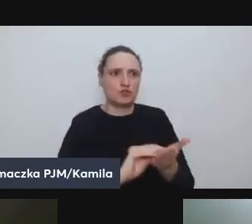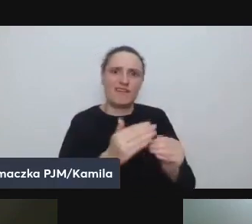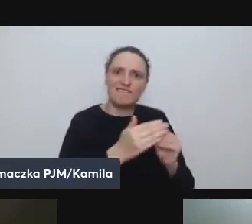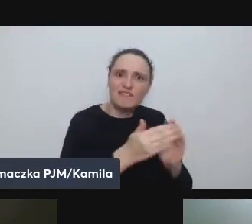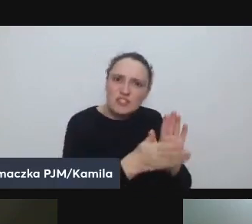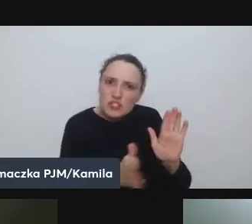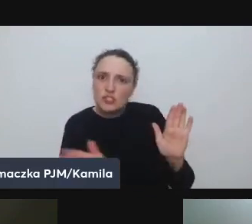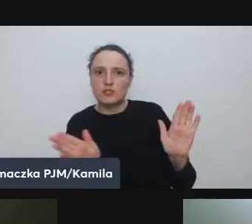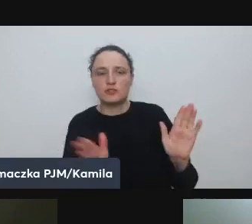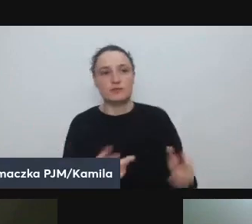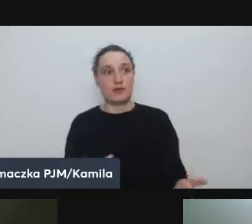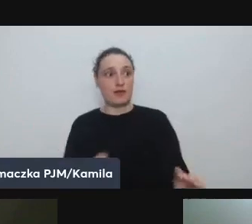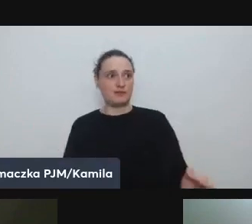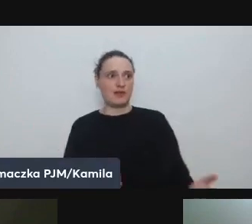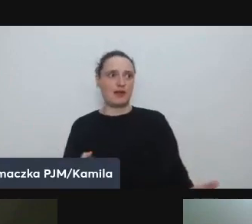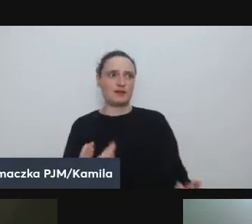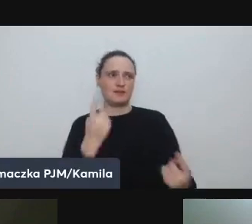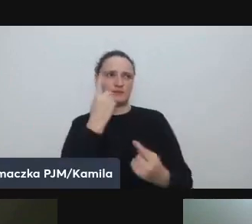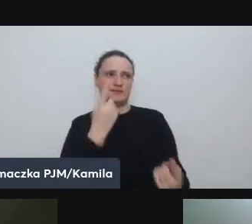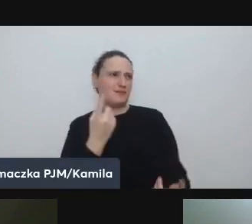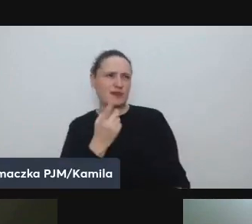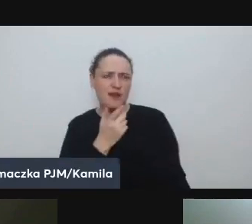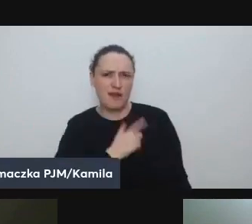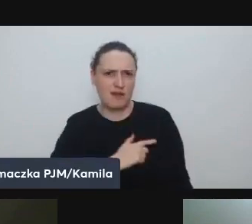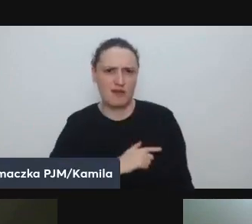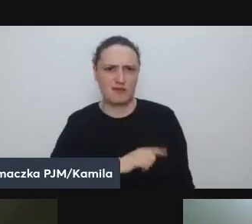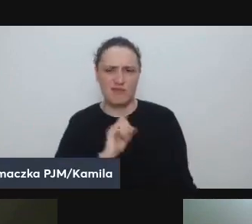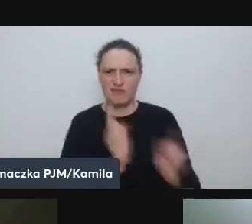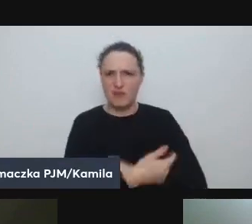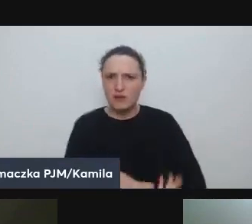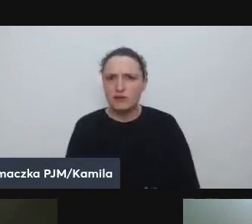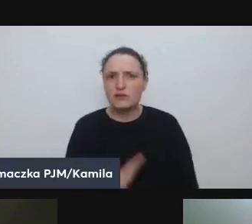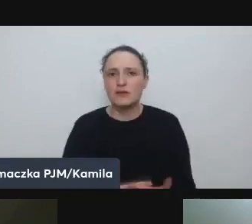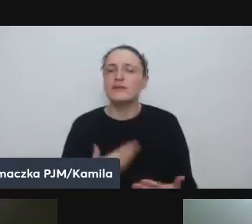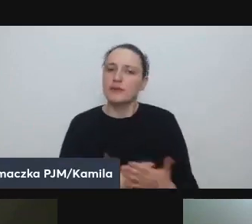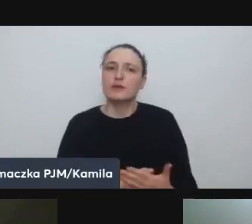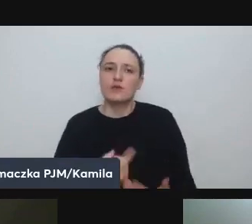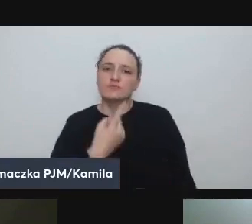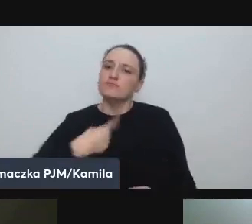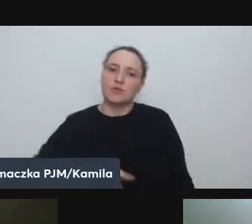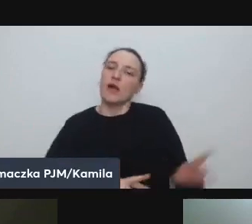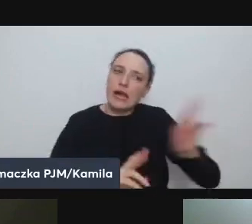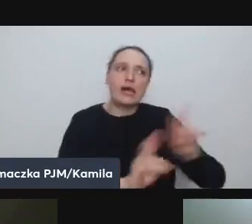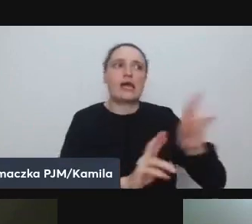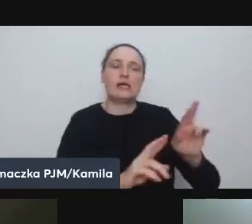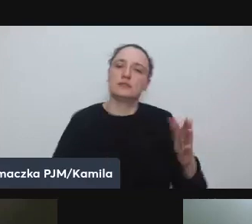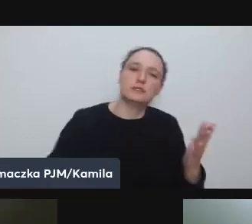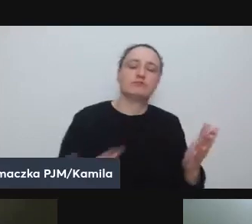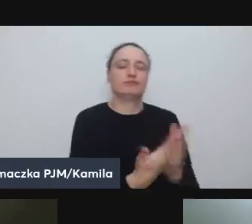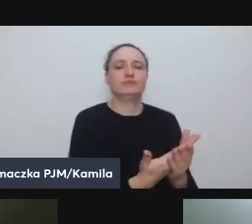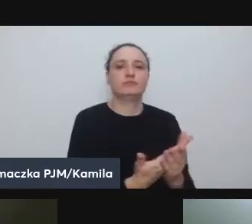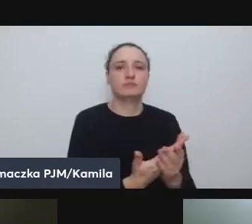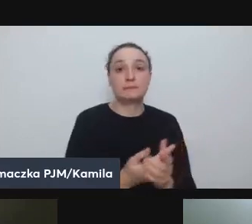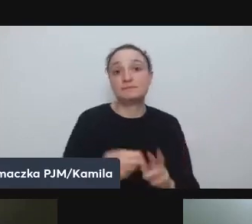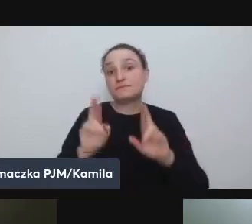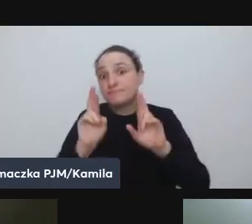że coś tu się dzieje nie tak, jak miało być. Więc zainterweniowałyśmy, z czego się bardzo cieszymy. Mamy oczywiście nadzieję wszystkie, że